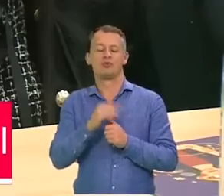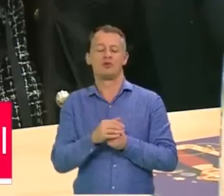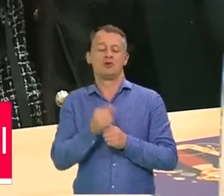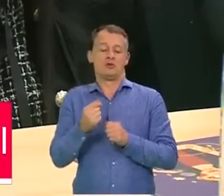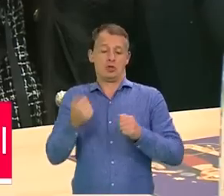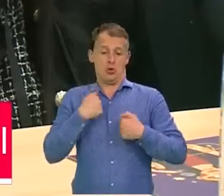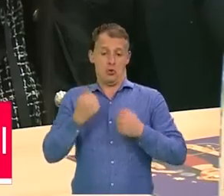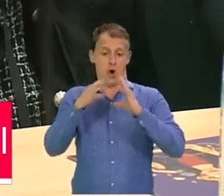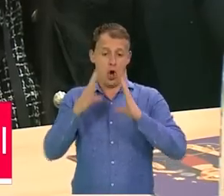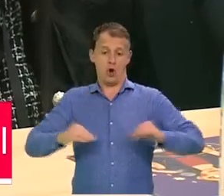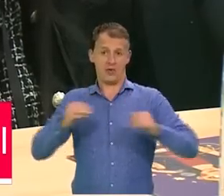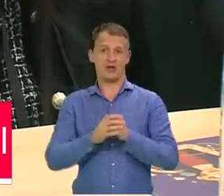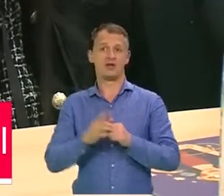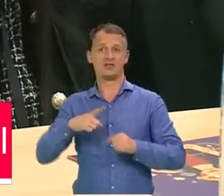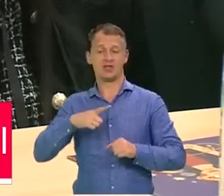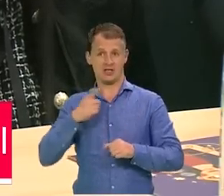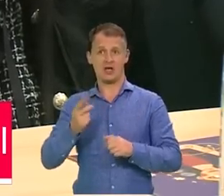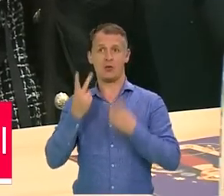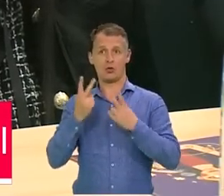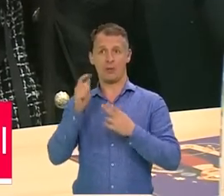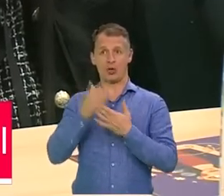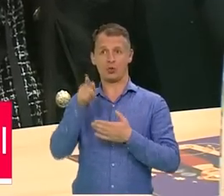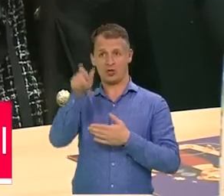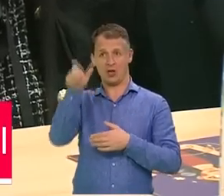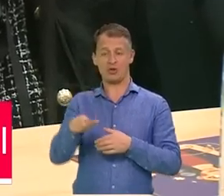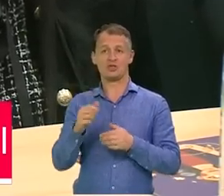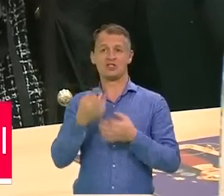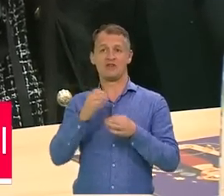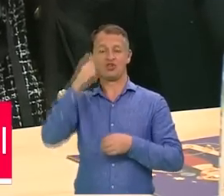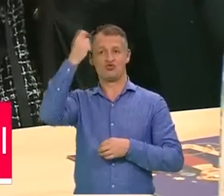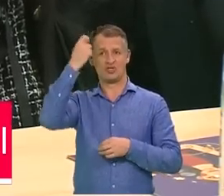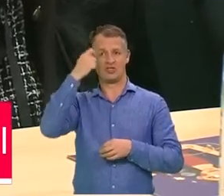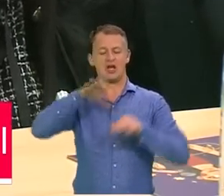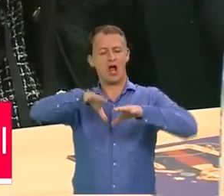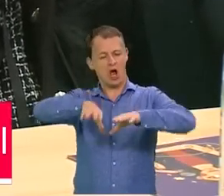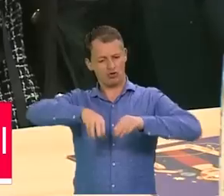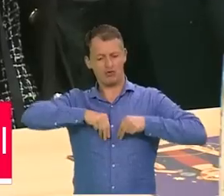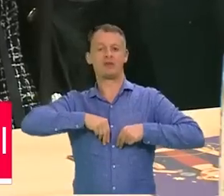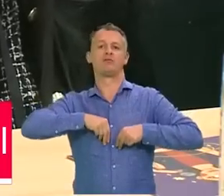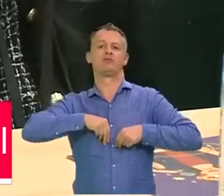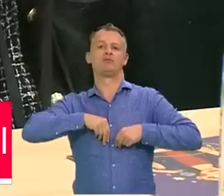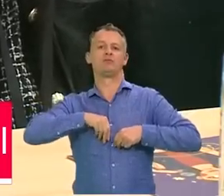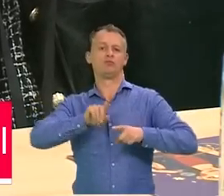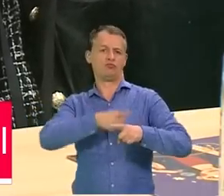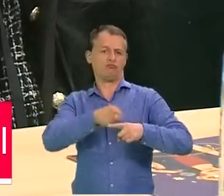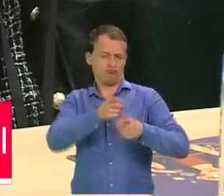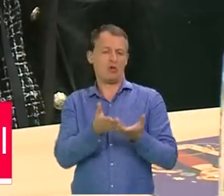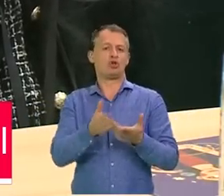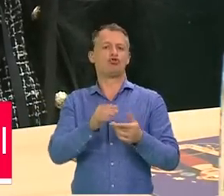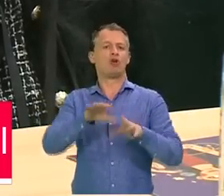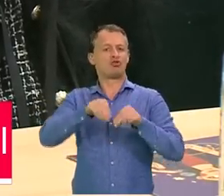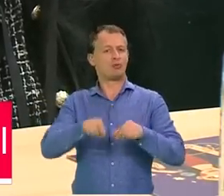este pentru tine, ca persoană, să fii un cetățean asumat și să-ți expui toate valorile pe